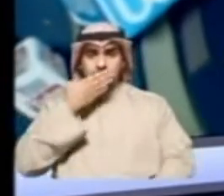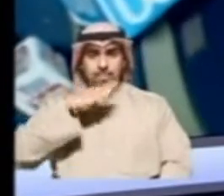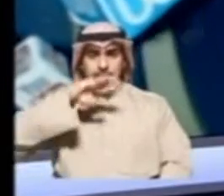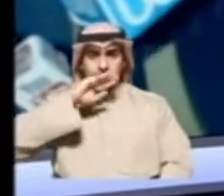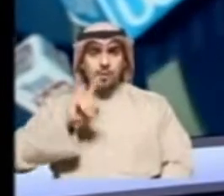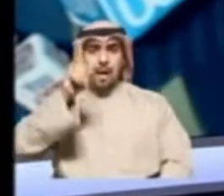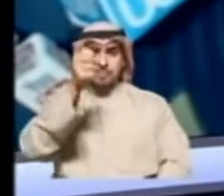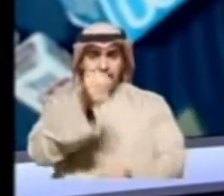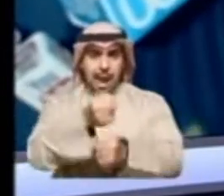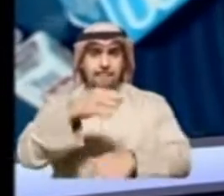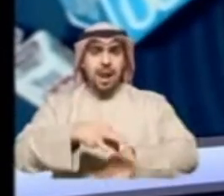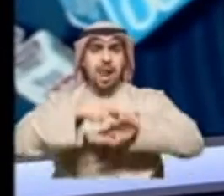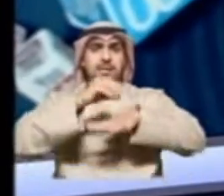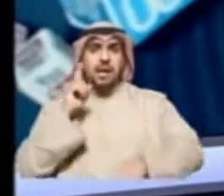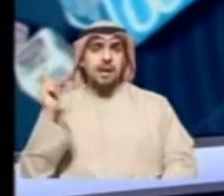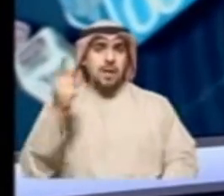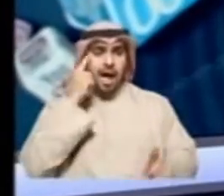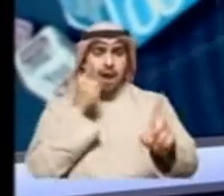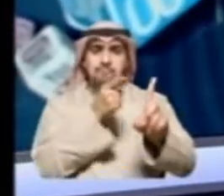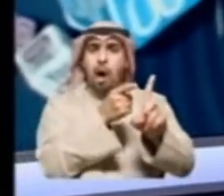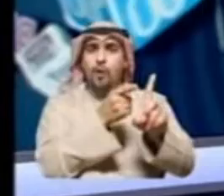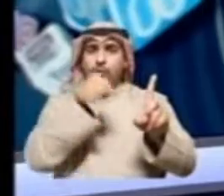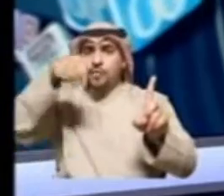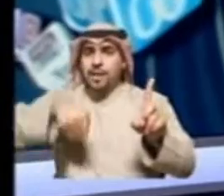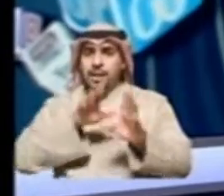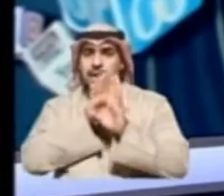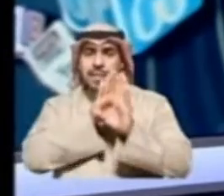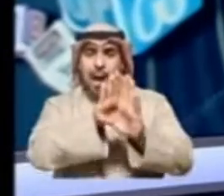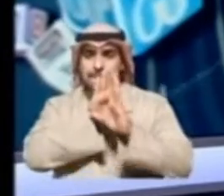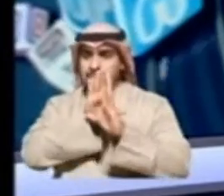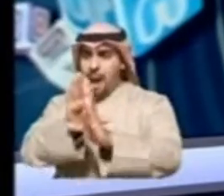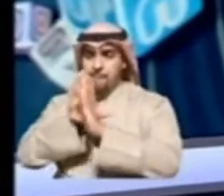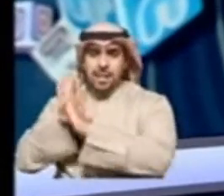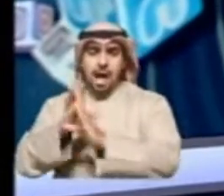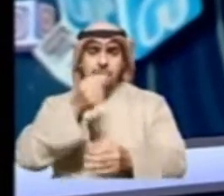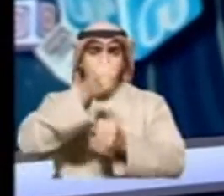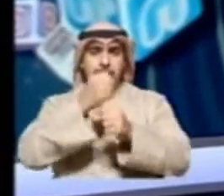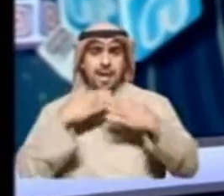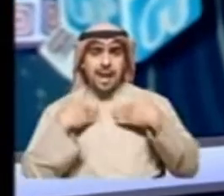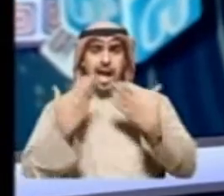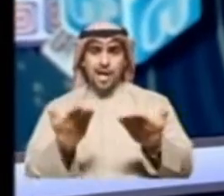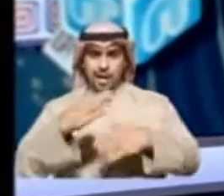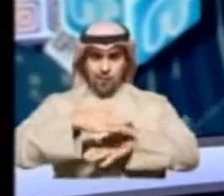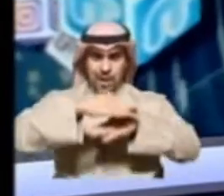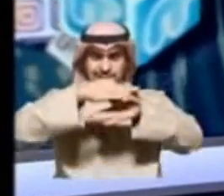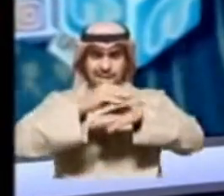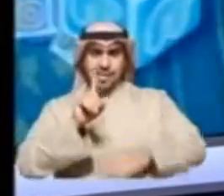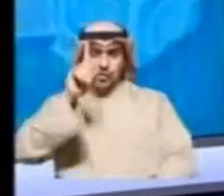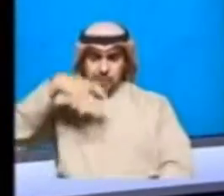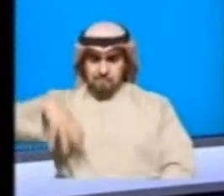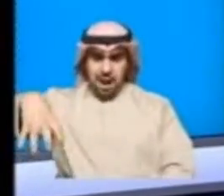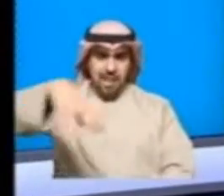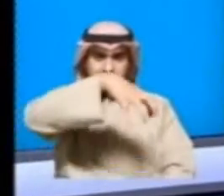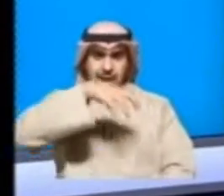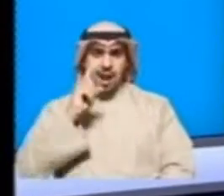العمل الإنساني في العالم، إضافة إلى دعمها المتواصل لجميع الأعمال الخيرية والإنسانية في كافة البلدان